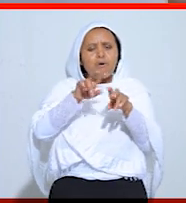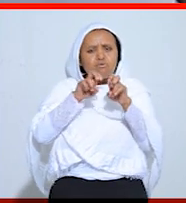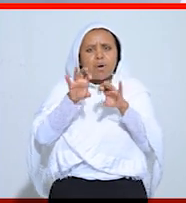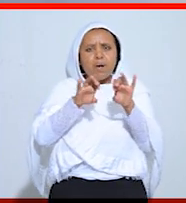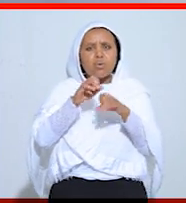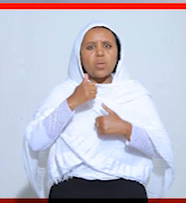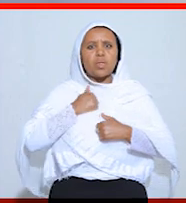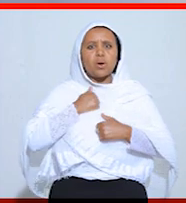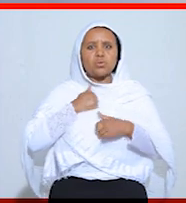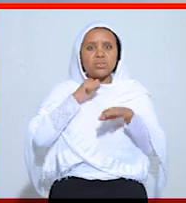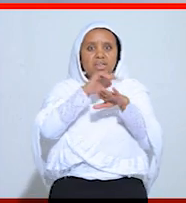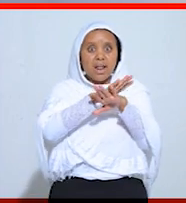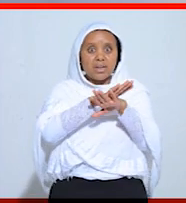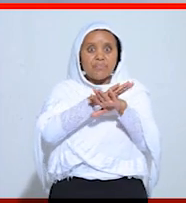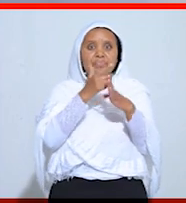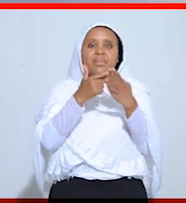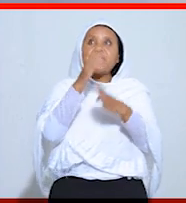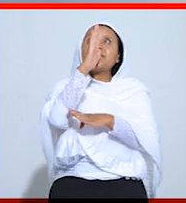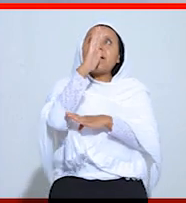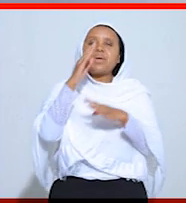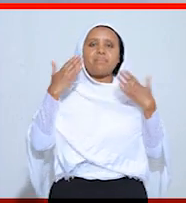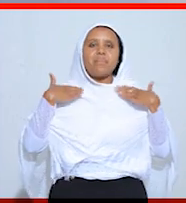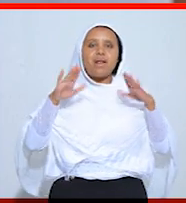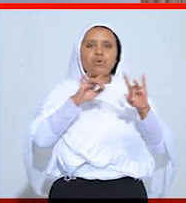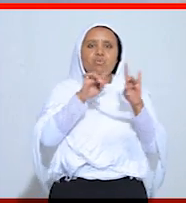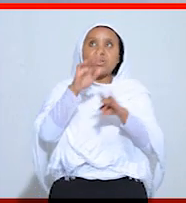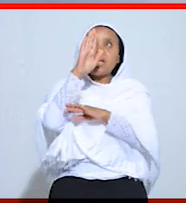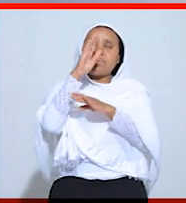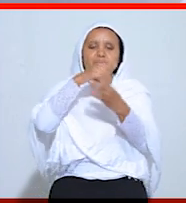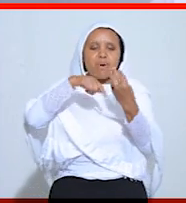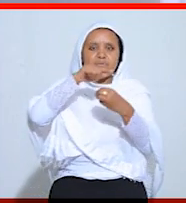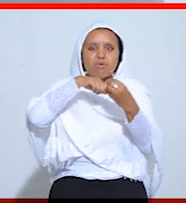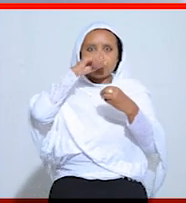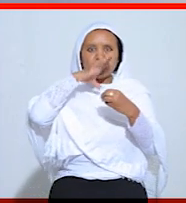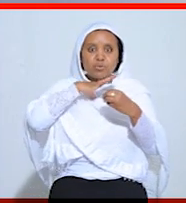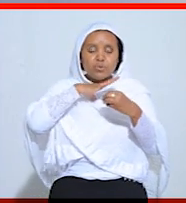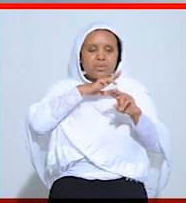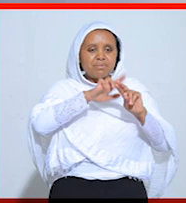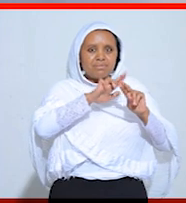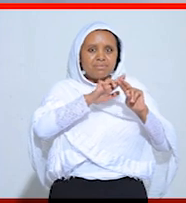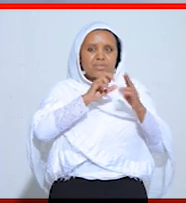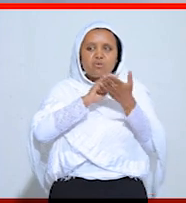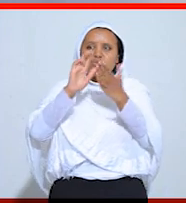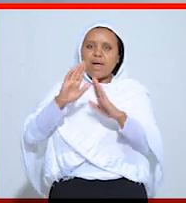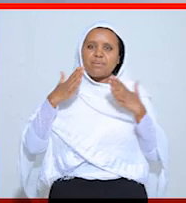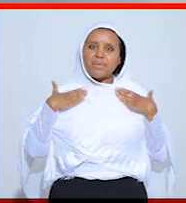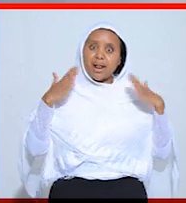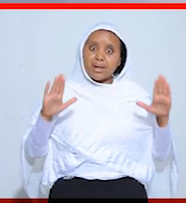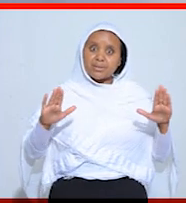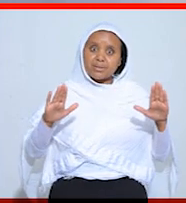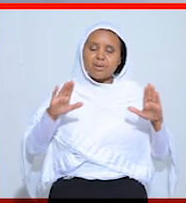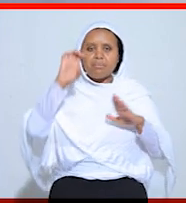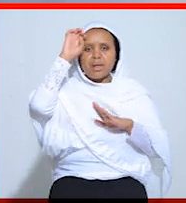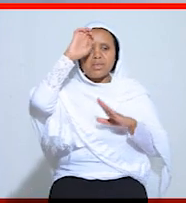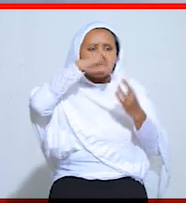ለማድረግ ወታደሮችን ስለላከ የእግዚአብሔር መልአክ ደግሞ እግዚአብሔርን በሚፈሩ ሰዎች ዙሪያ ስለሚሰፍር ቅዱሳን መላእክት